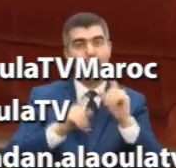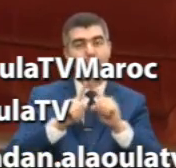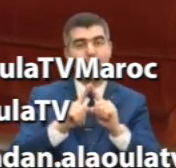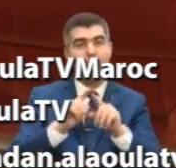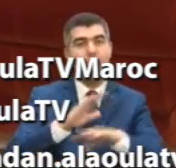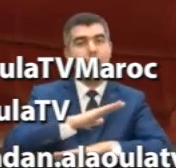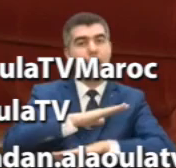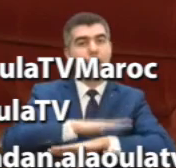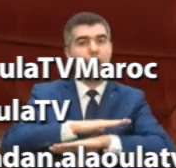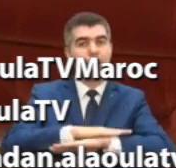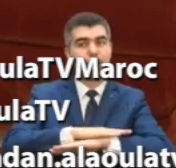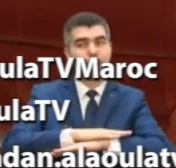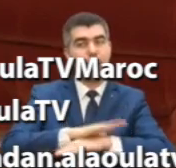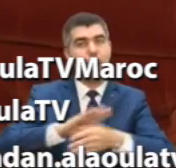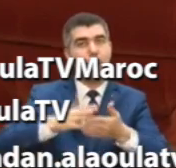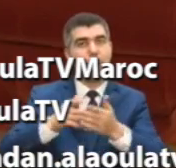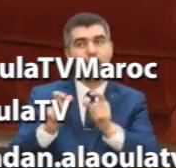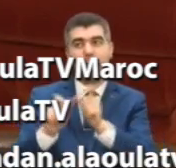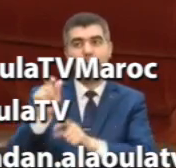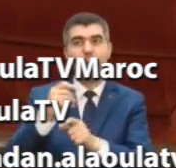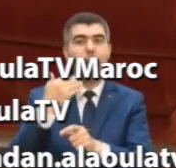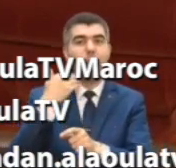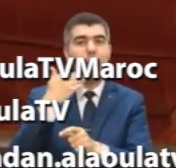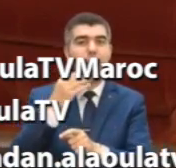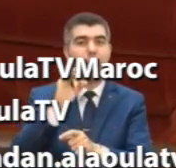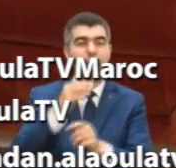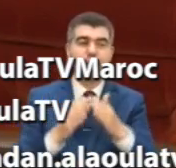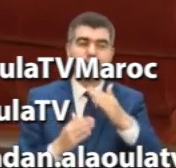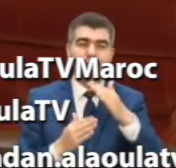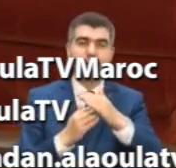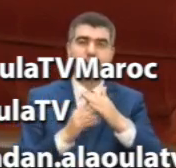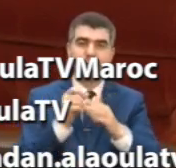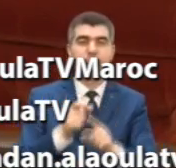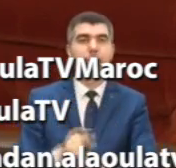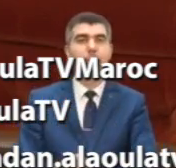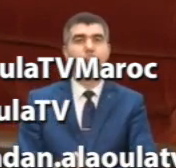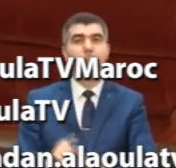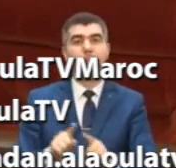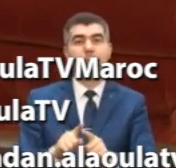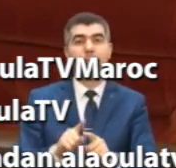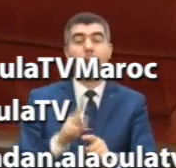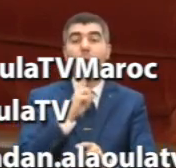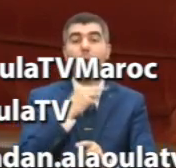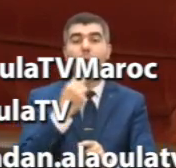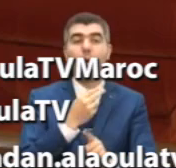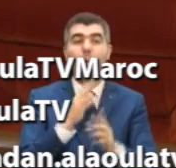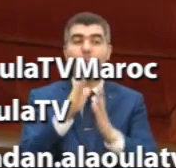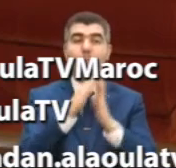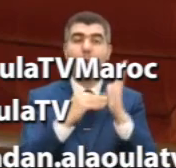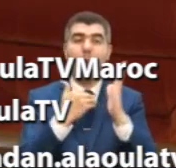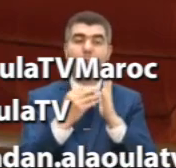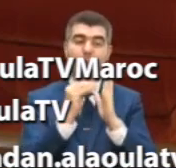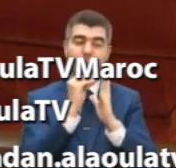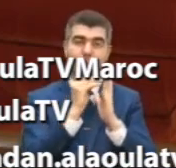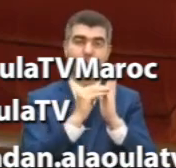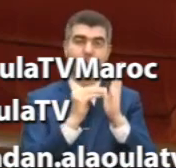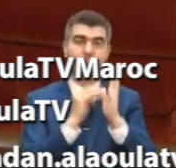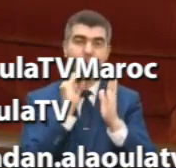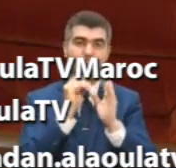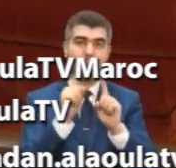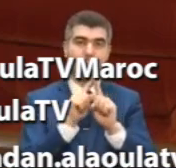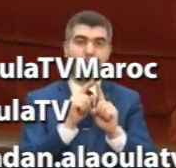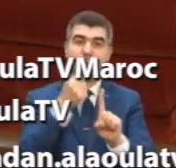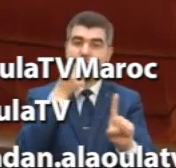المرفق العام ومحاربة الفساد. الحكومة التزمت في البرنامج ديالها في إطار مواصلة الجهود الوطنية